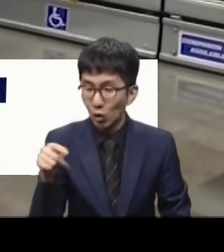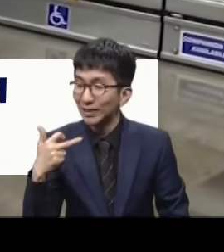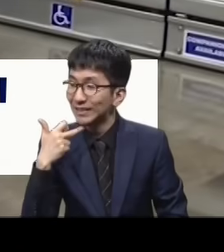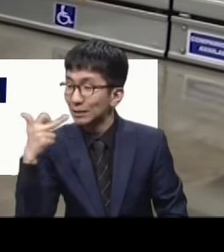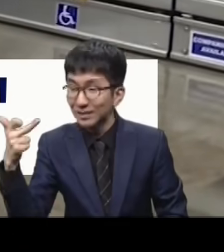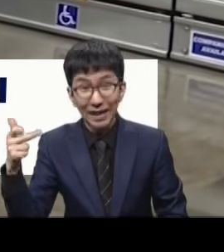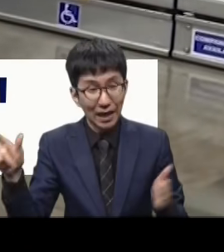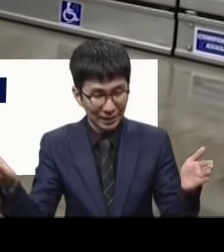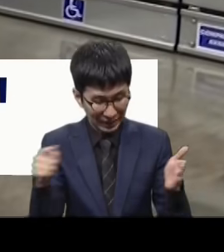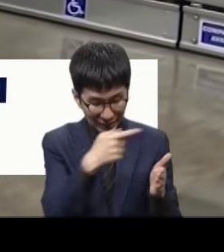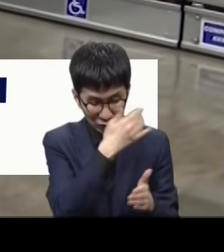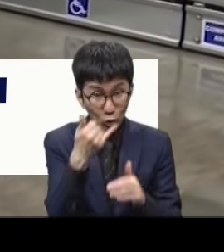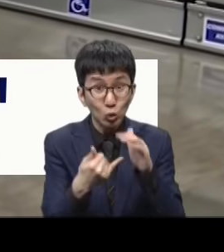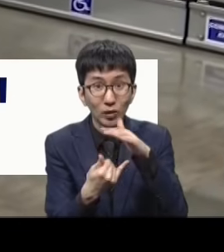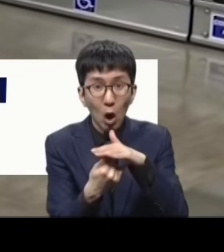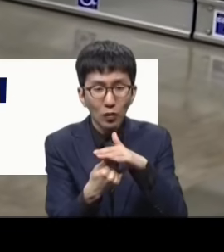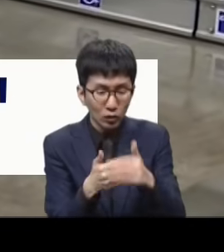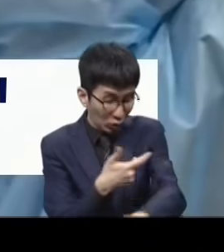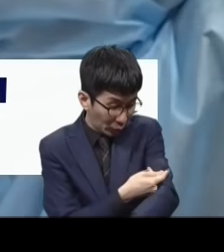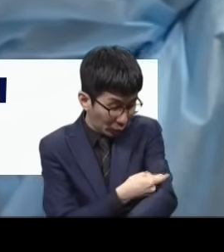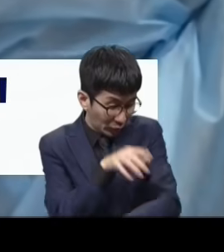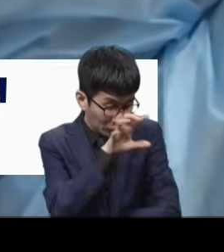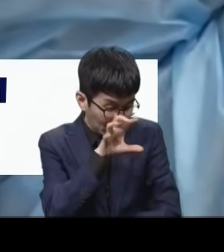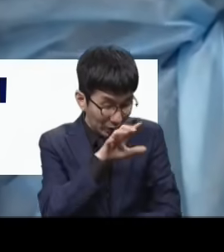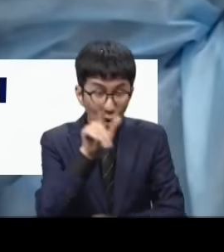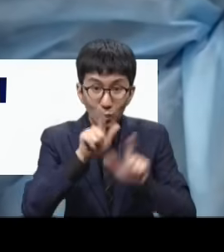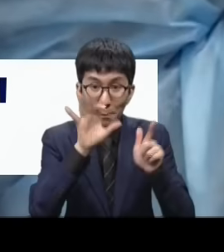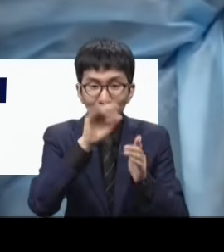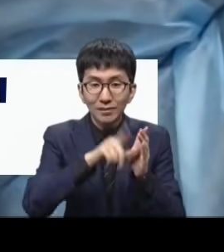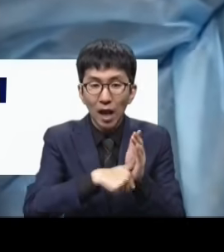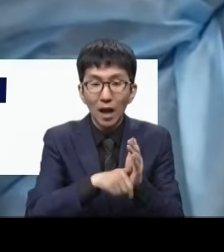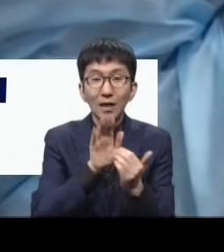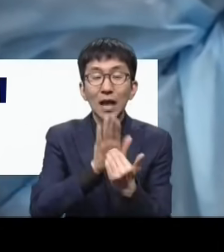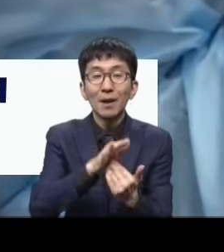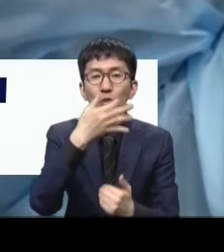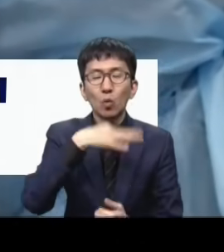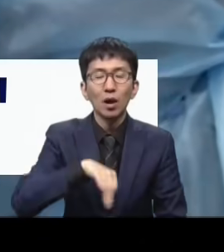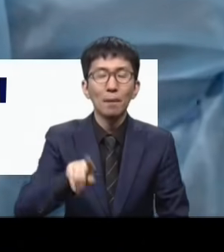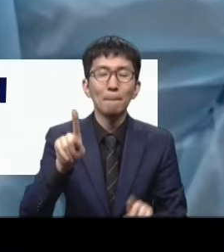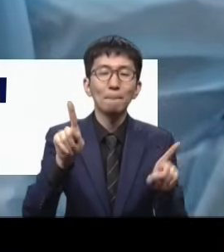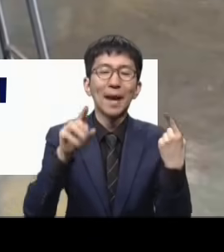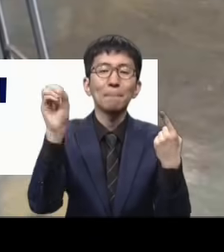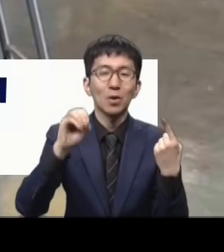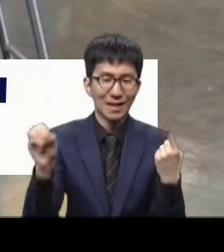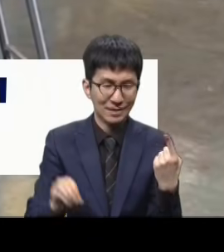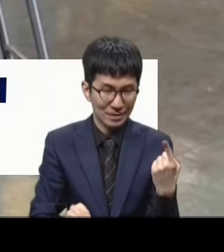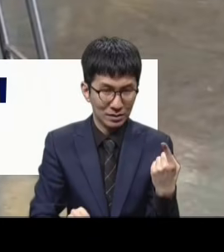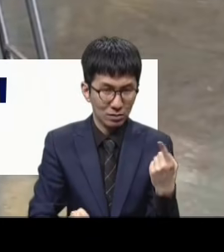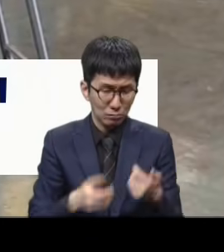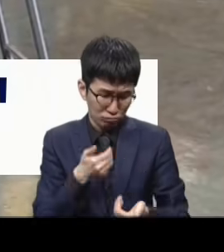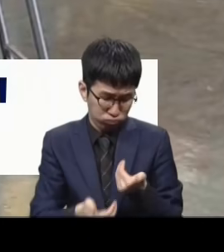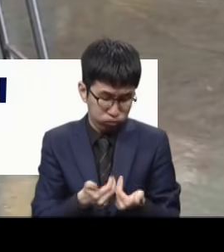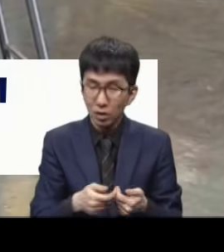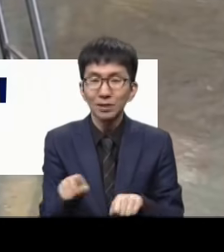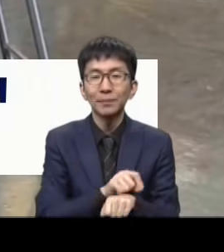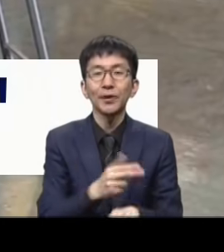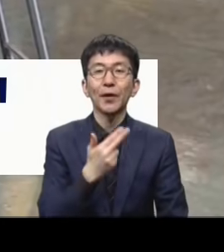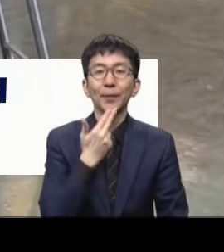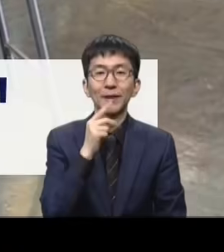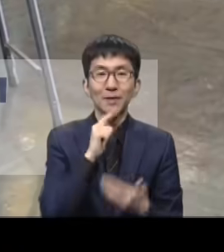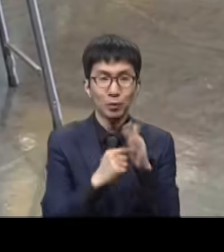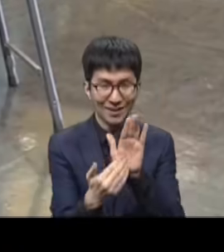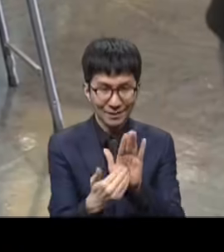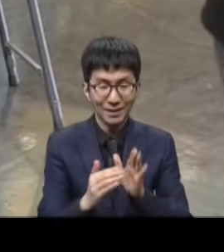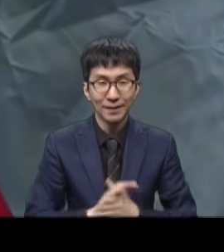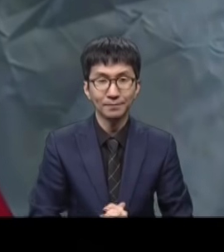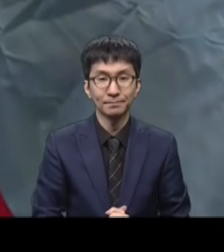17세까지 청소년에 대한 임상시험 결과 예방효과는 100%였고 심각한 부작용은 나타나지 않았다고